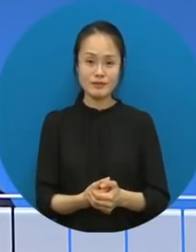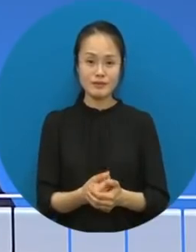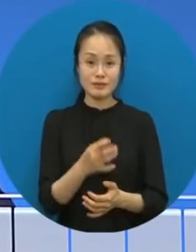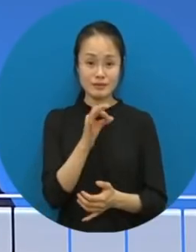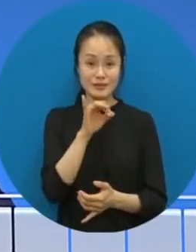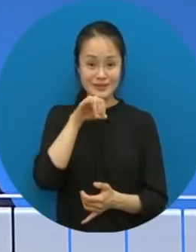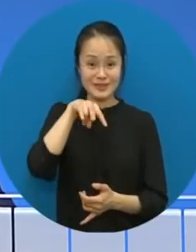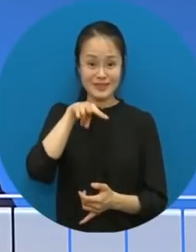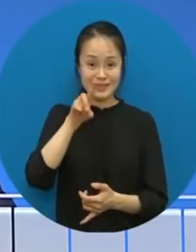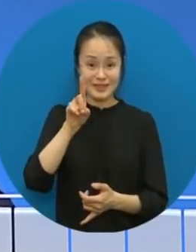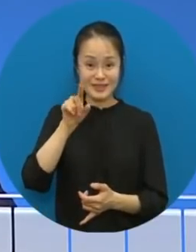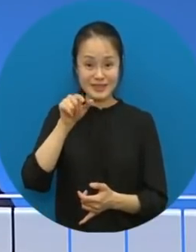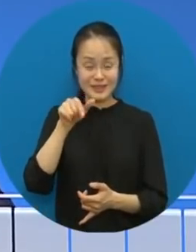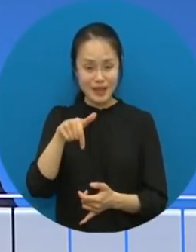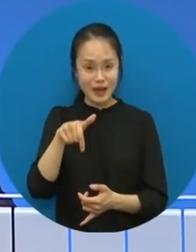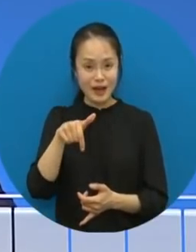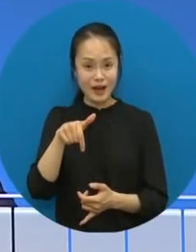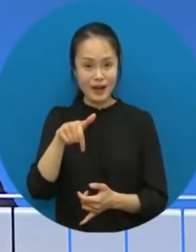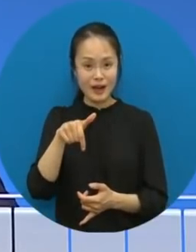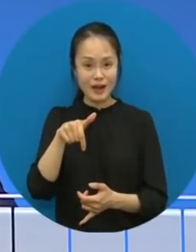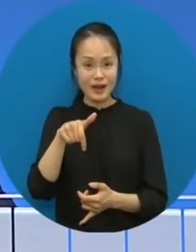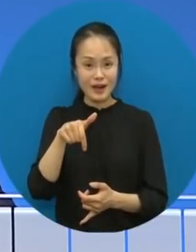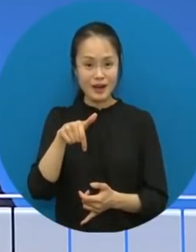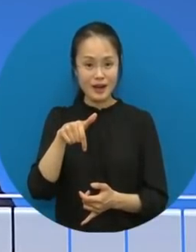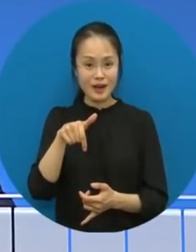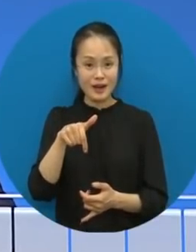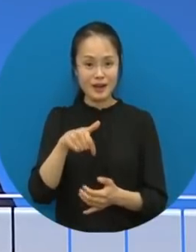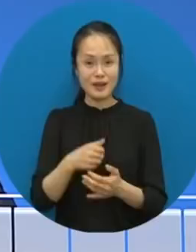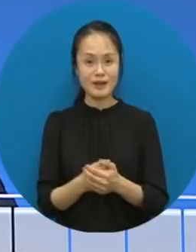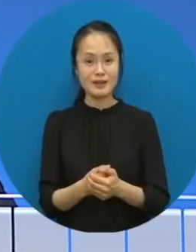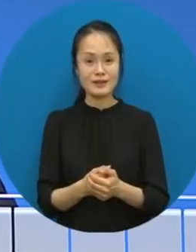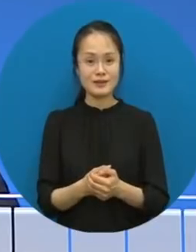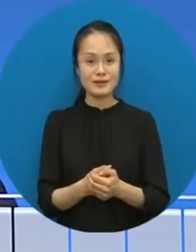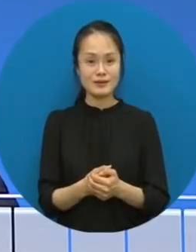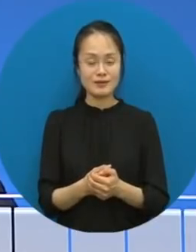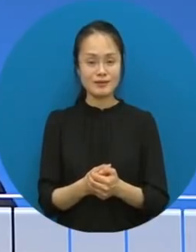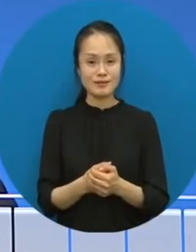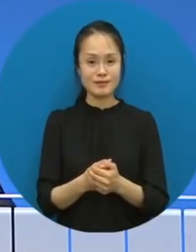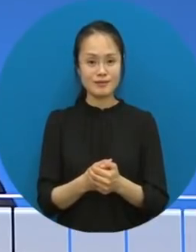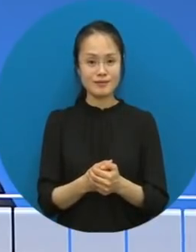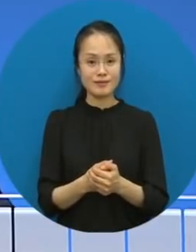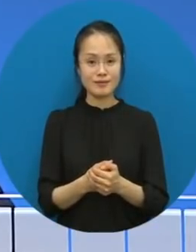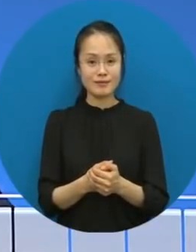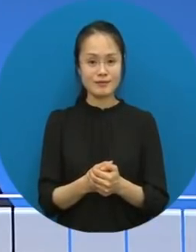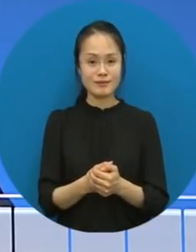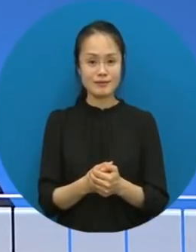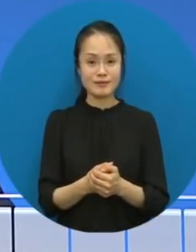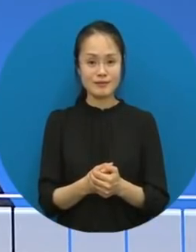이상하지요. 참 이상한 영혼들이 많습니다.